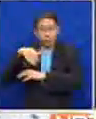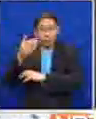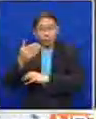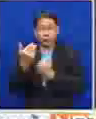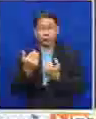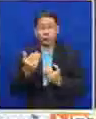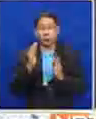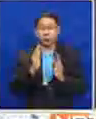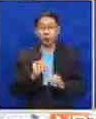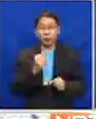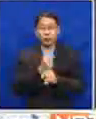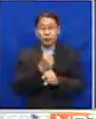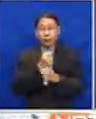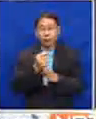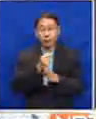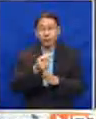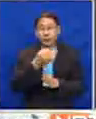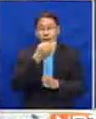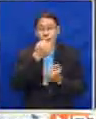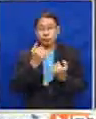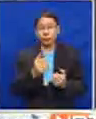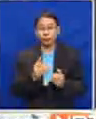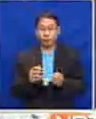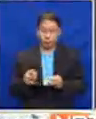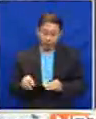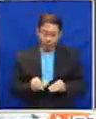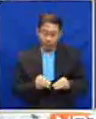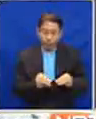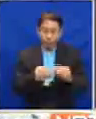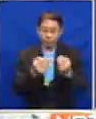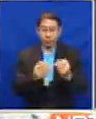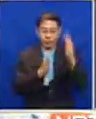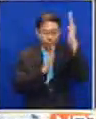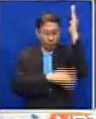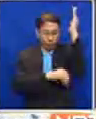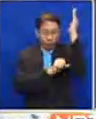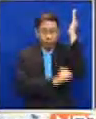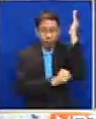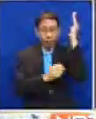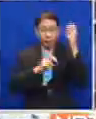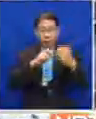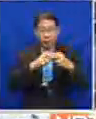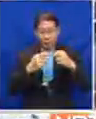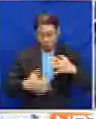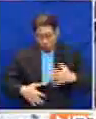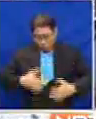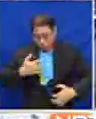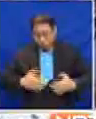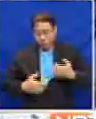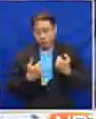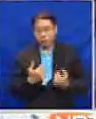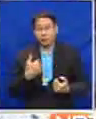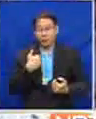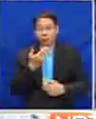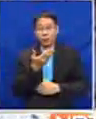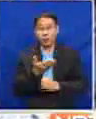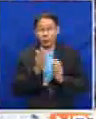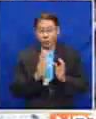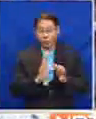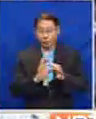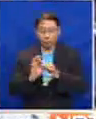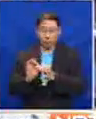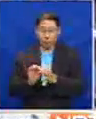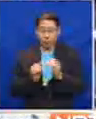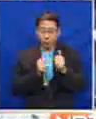เนื่องจากว่าผู้ประกอบการผู้ประกอบอาชีพในลุ่มน้ำทะเลสาบสงขลาจำนวนมากได้รับความเดือดร้อนและขอให้หน่วยงานที่เกี่ยวข้อง